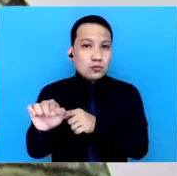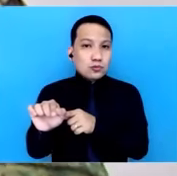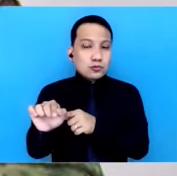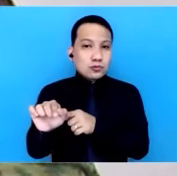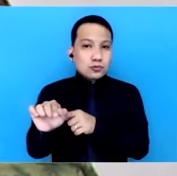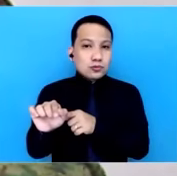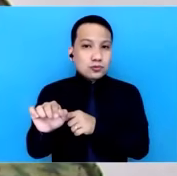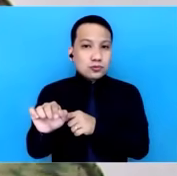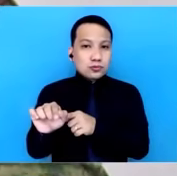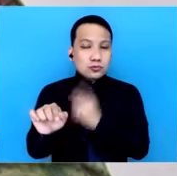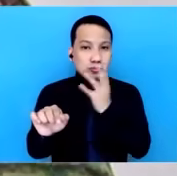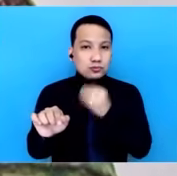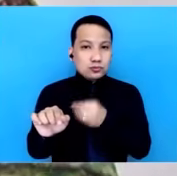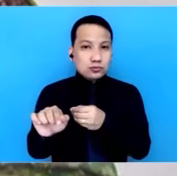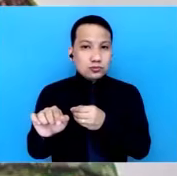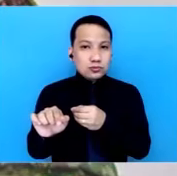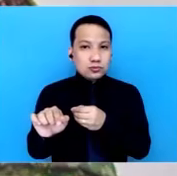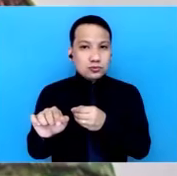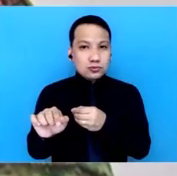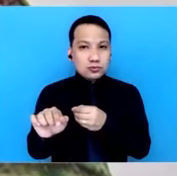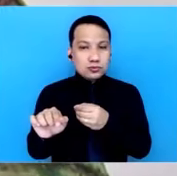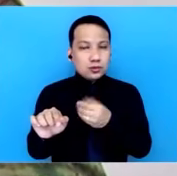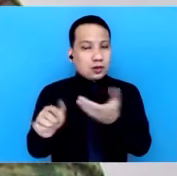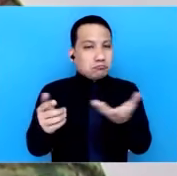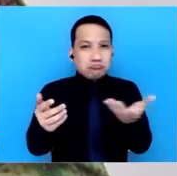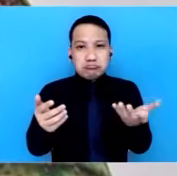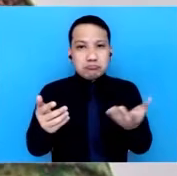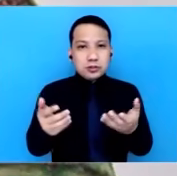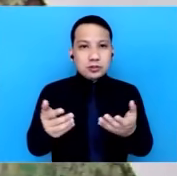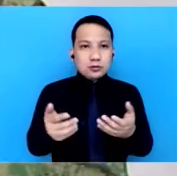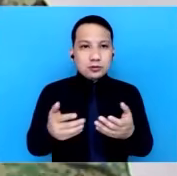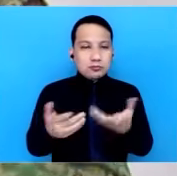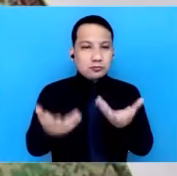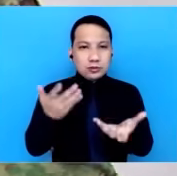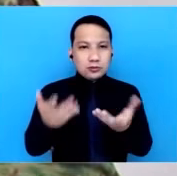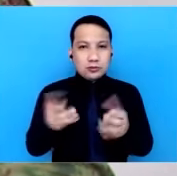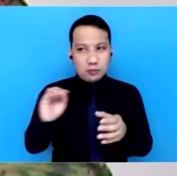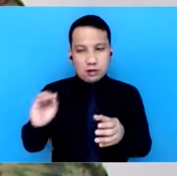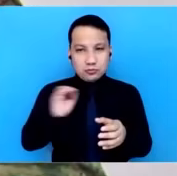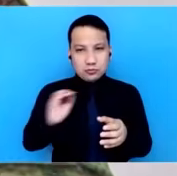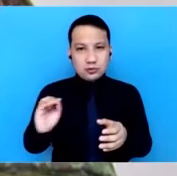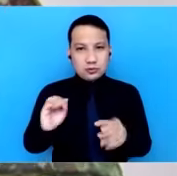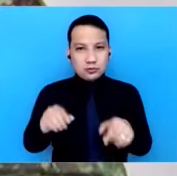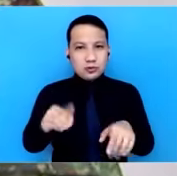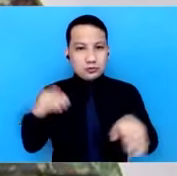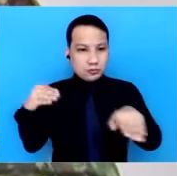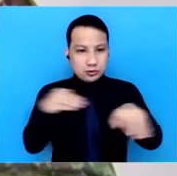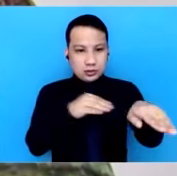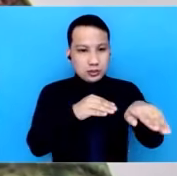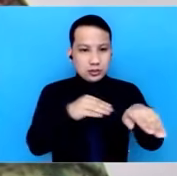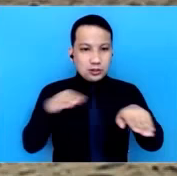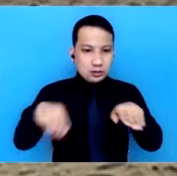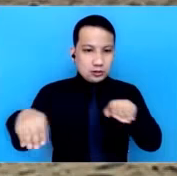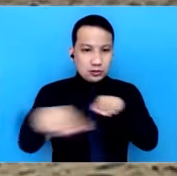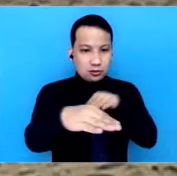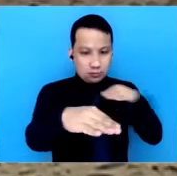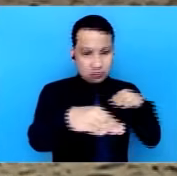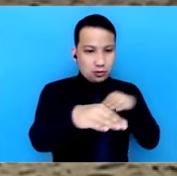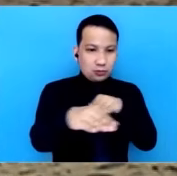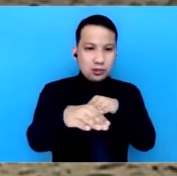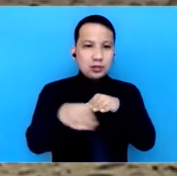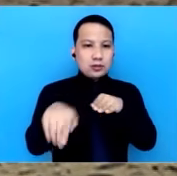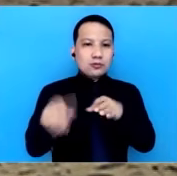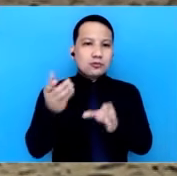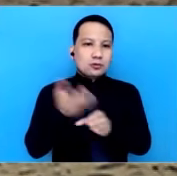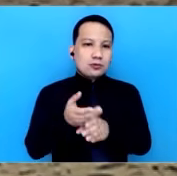civilian clothes kasi operatiba sila. Yun, binangga yung sasakyan ng isa nating personnel. Wala